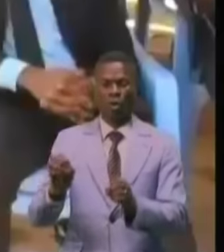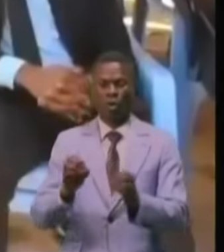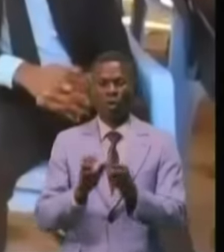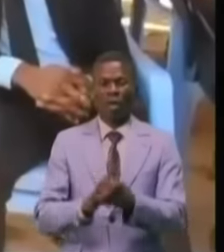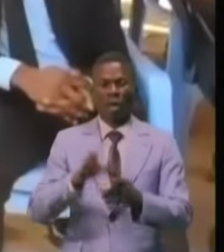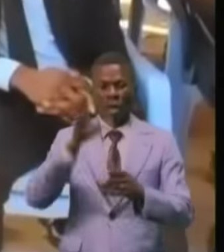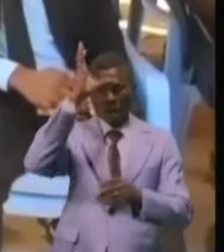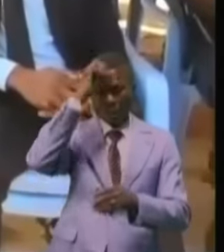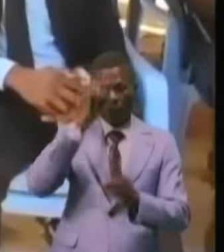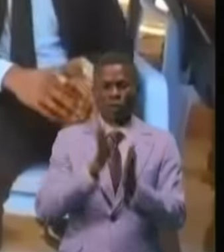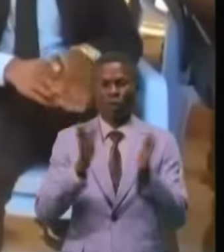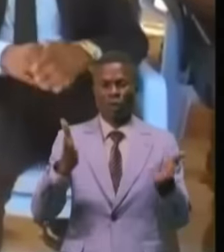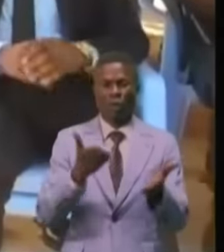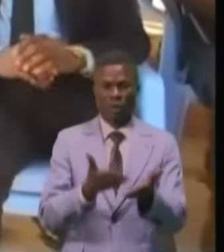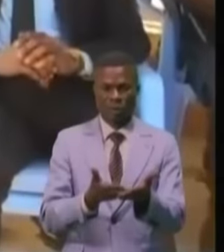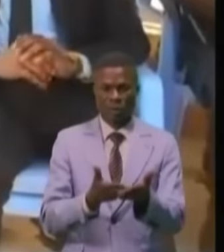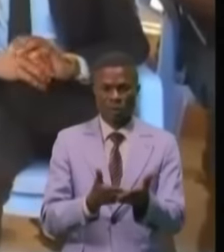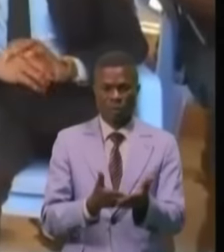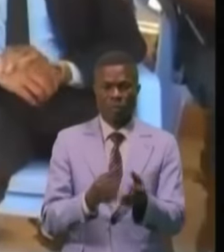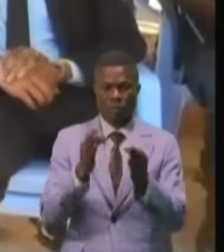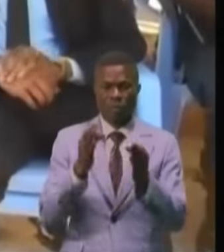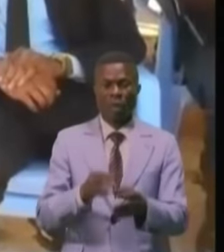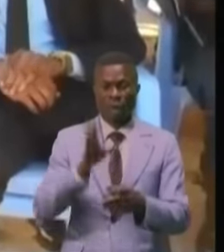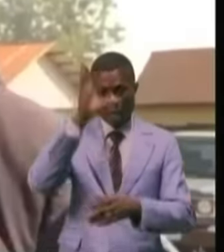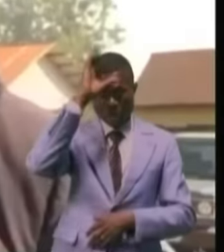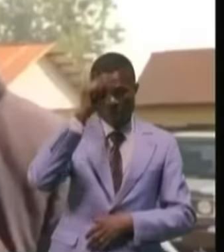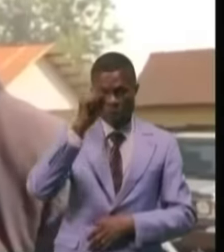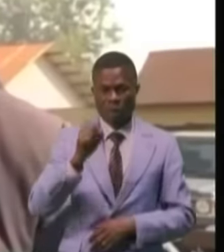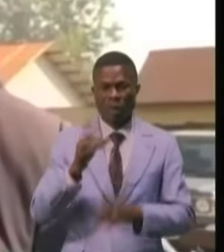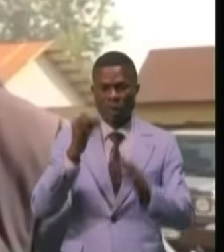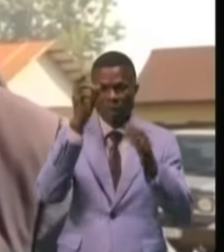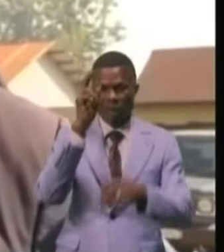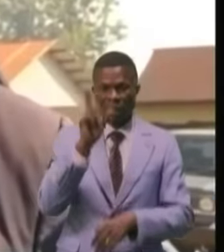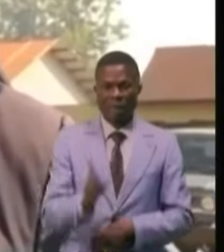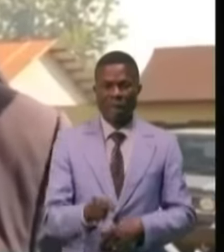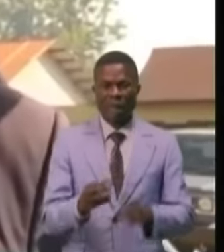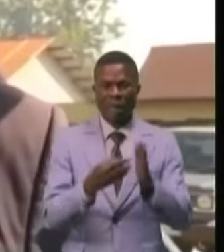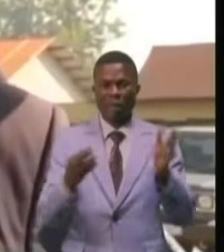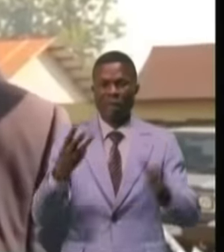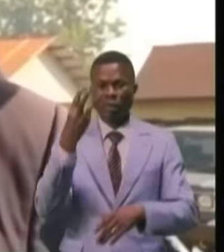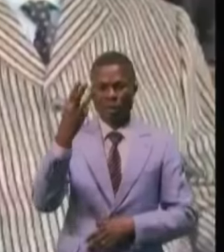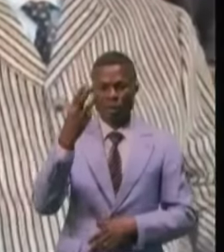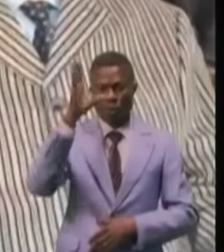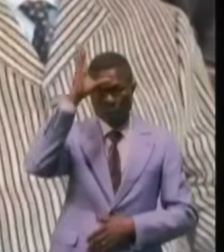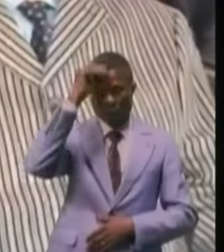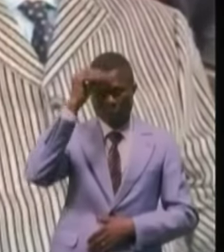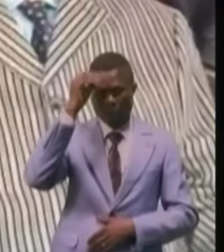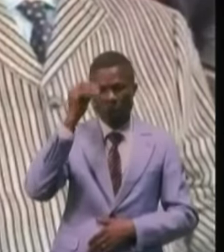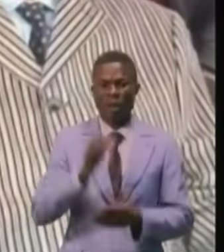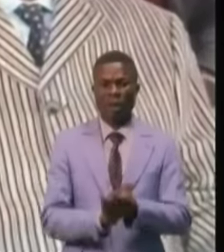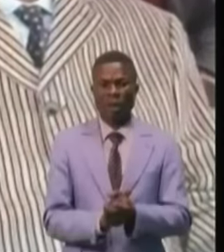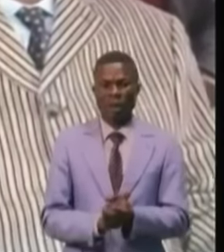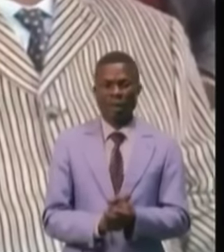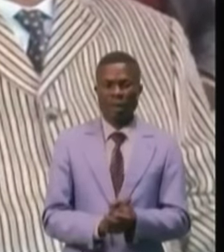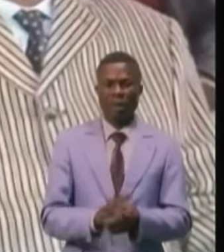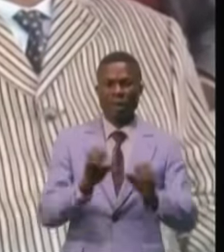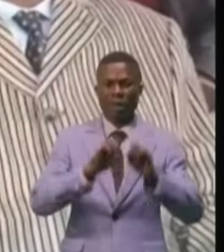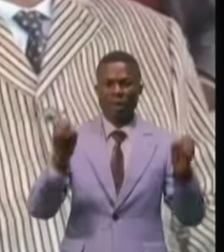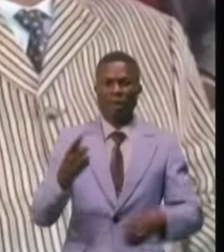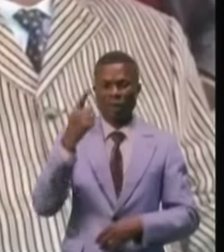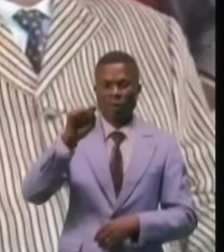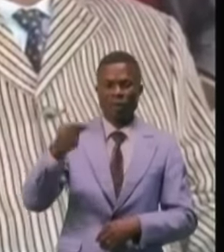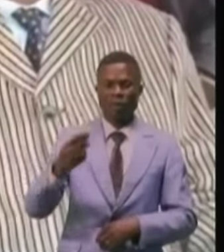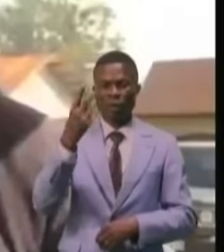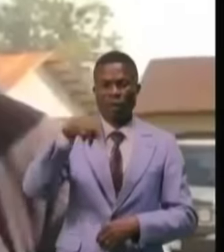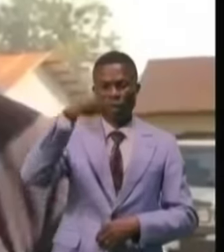de notre province. 11 173 sont des garçons, ce qui représente